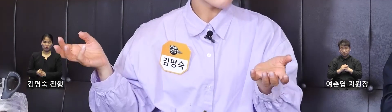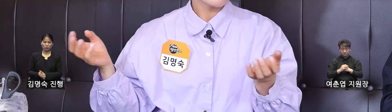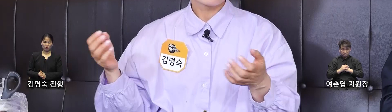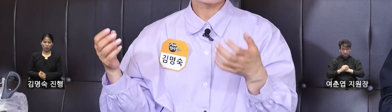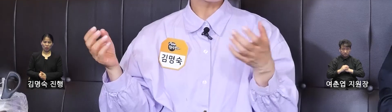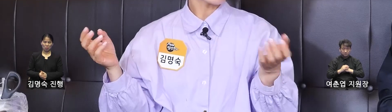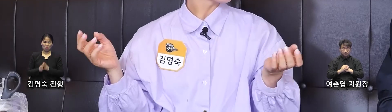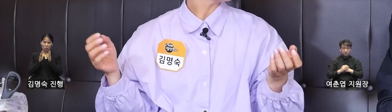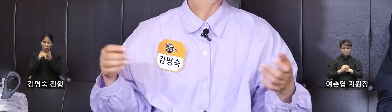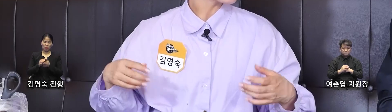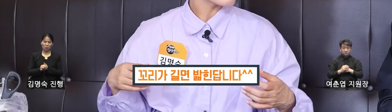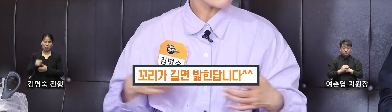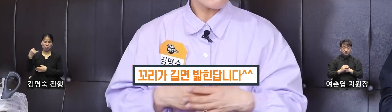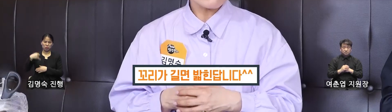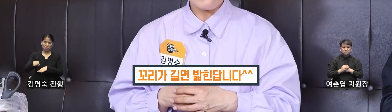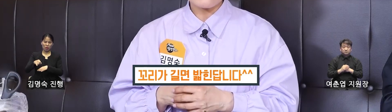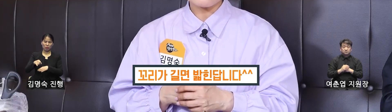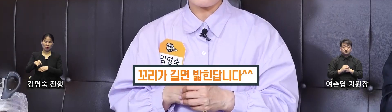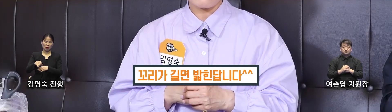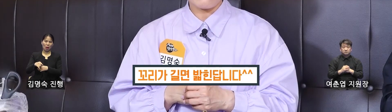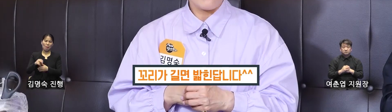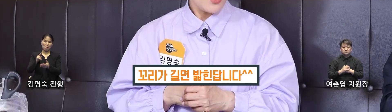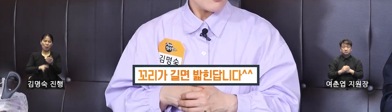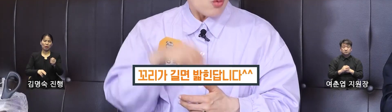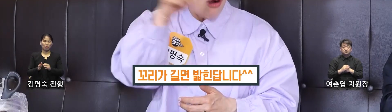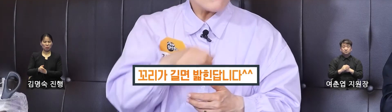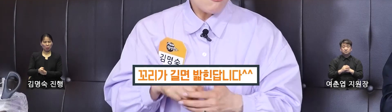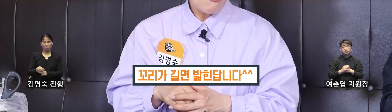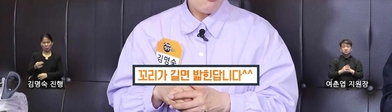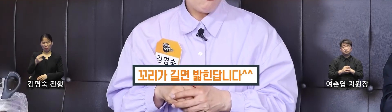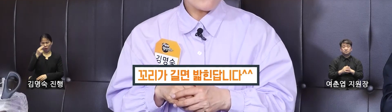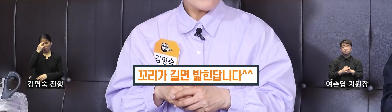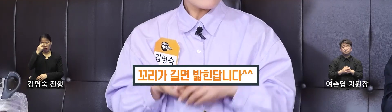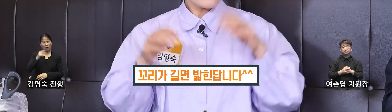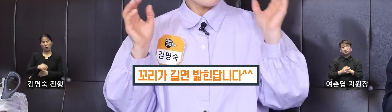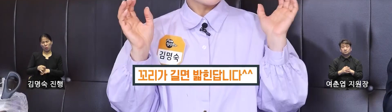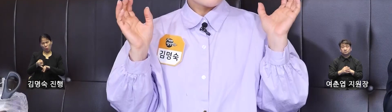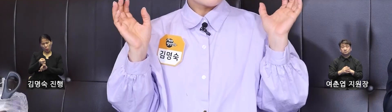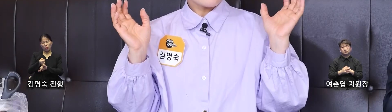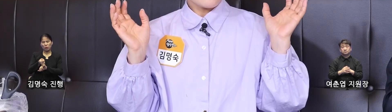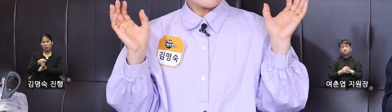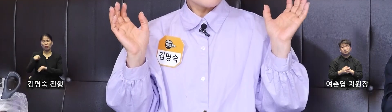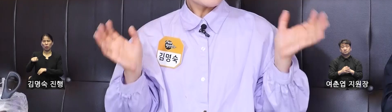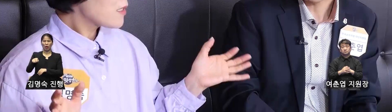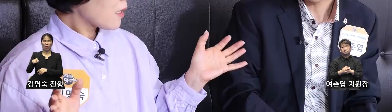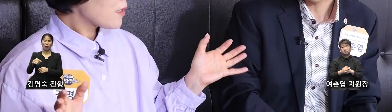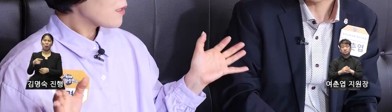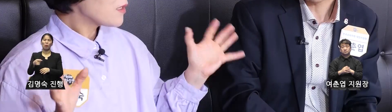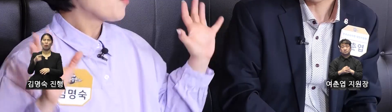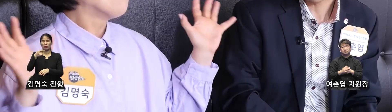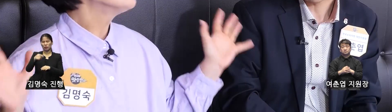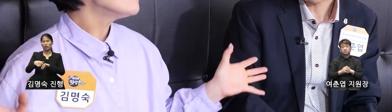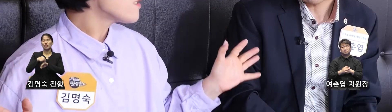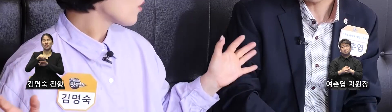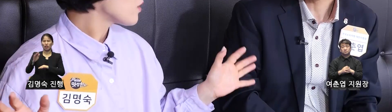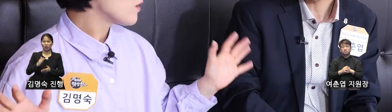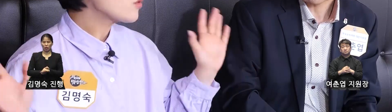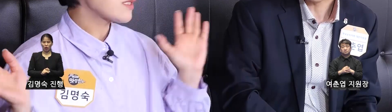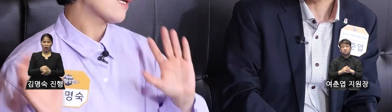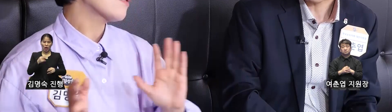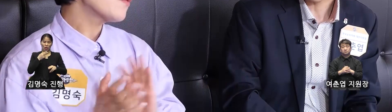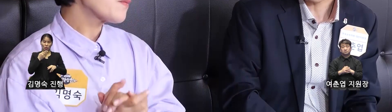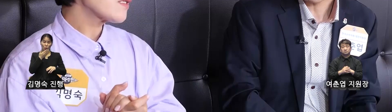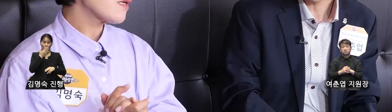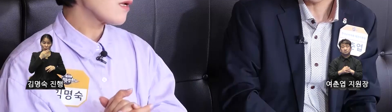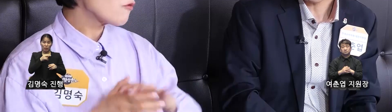속여서 근데 그게 안 걸릴 거라고 생각을 하시는데 꼭 걸려요. 그러니까 이렇게 음식 장사든지 뭐든지 그런 것 같아요.